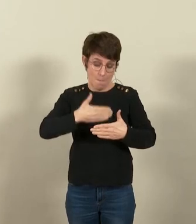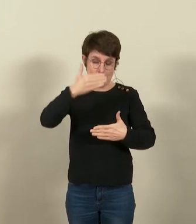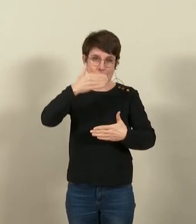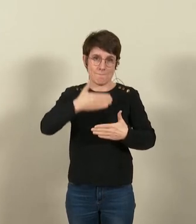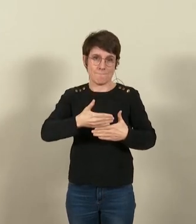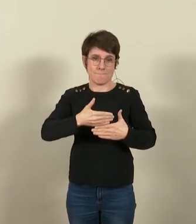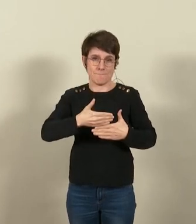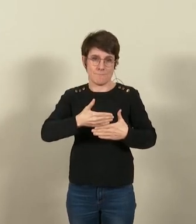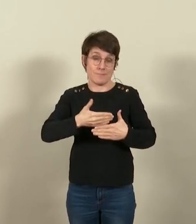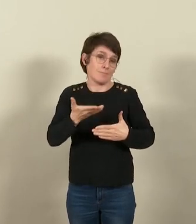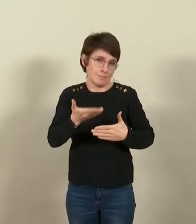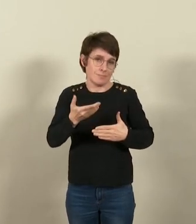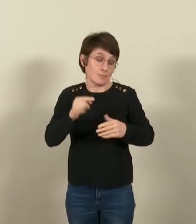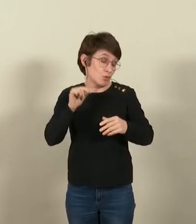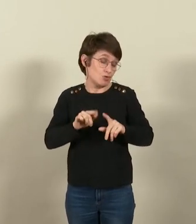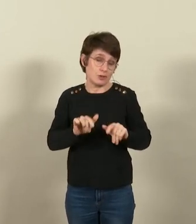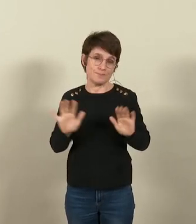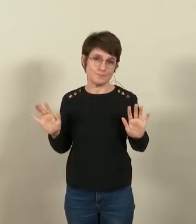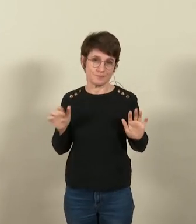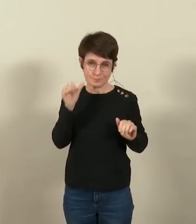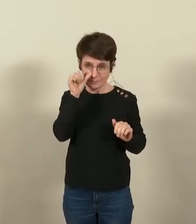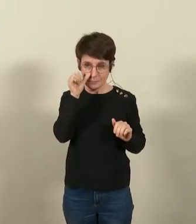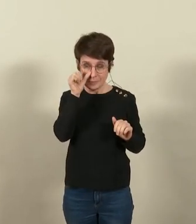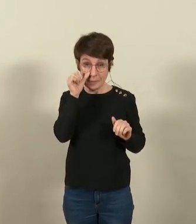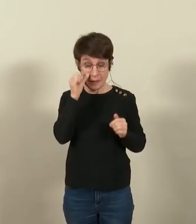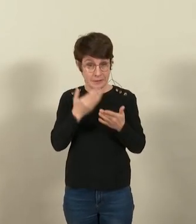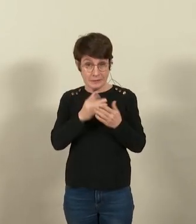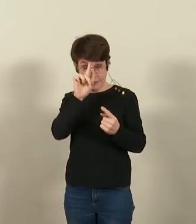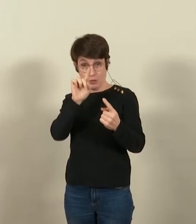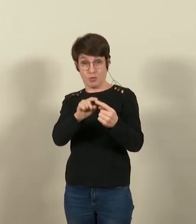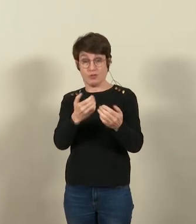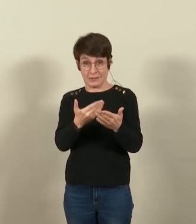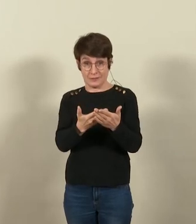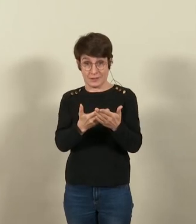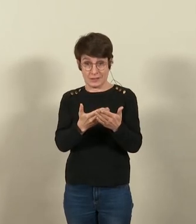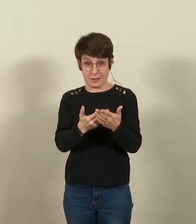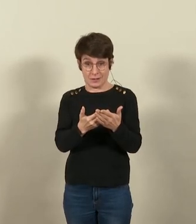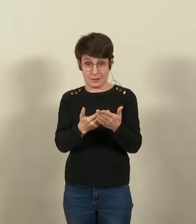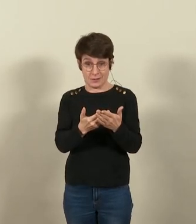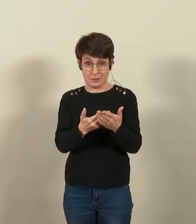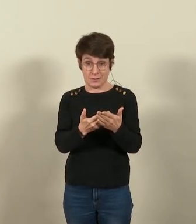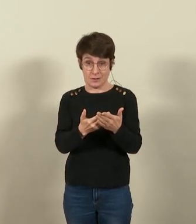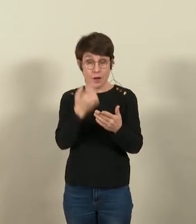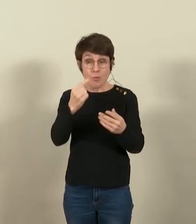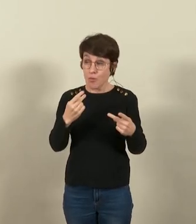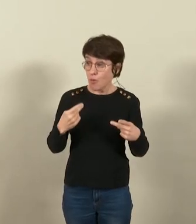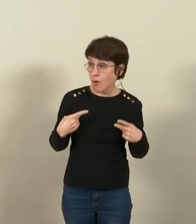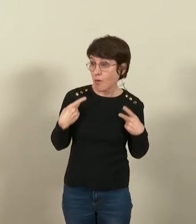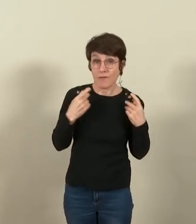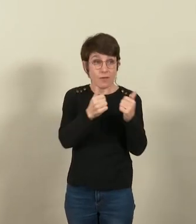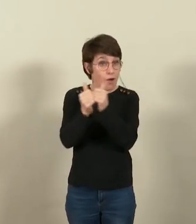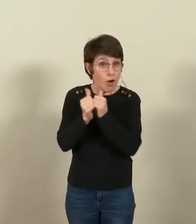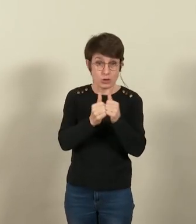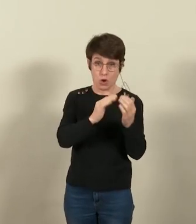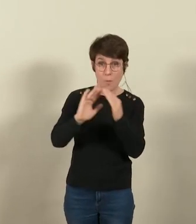le ce que ce à quoi nous devons parvenir de façon à ce que euh nous nous vivions dans une communauté